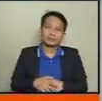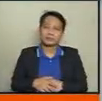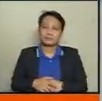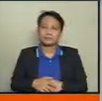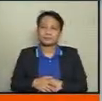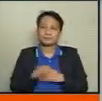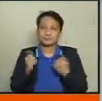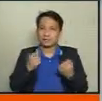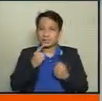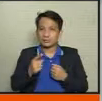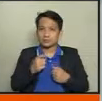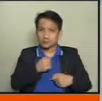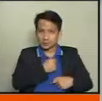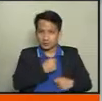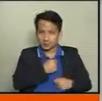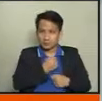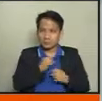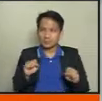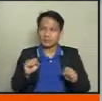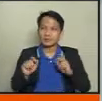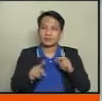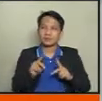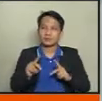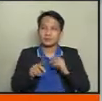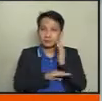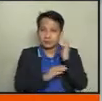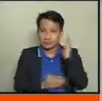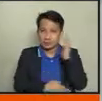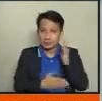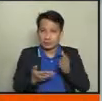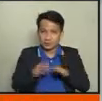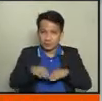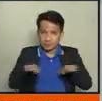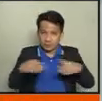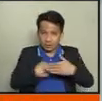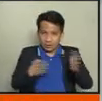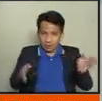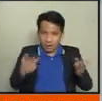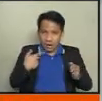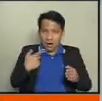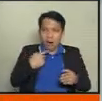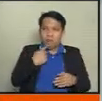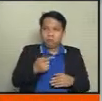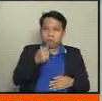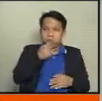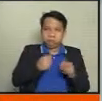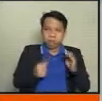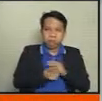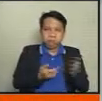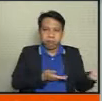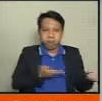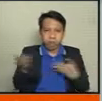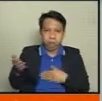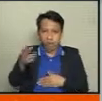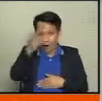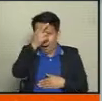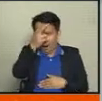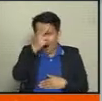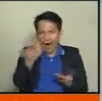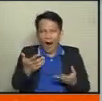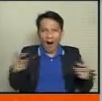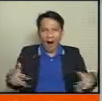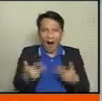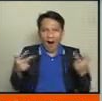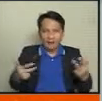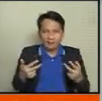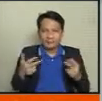Justine, kamusta naman yung seguridad at yung mga bagahe ng mga pasahero dyan? Meron pa ba mga nagtatangkang magdala ng mga manok na